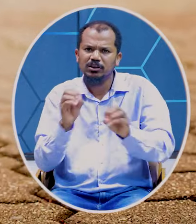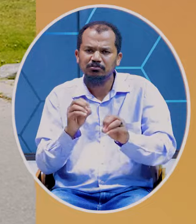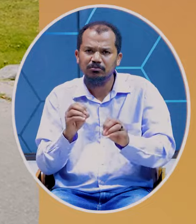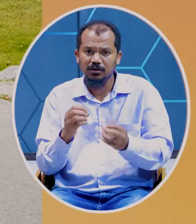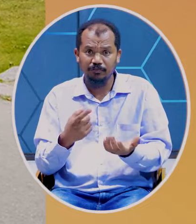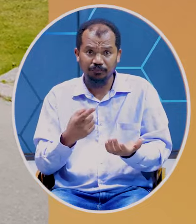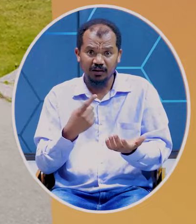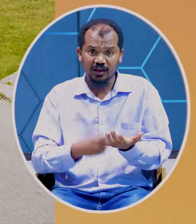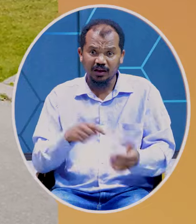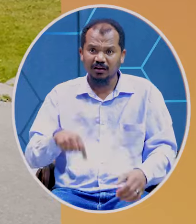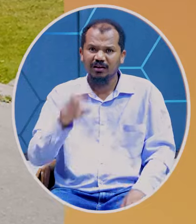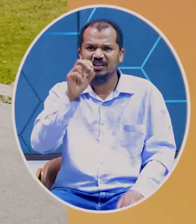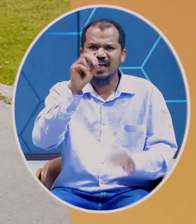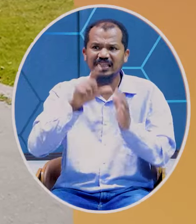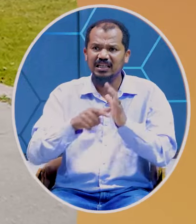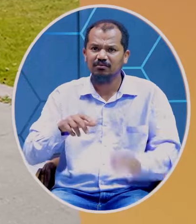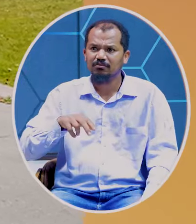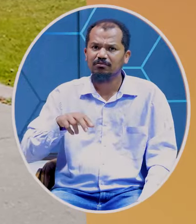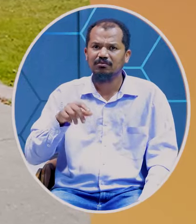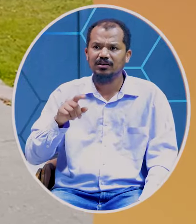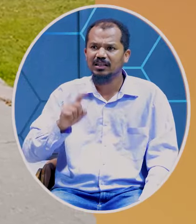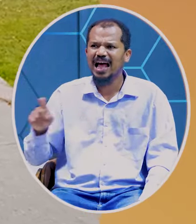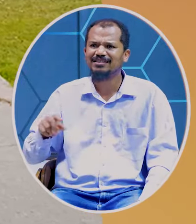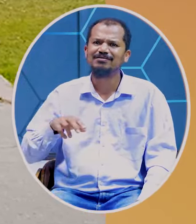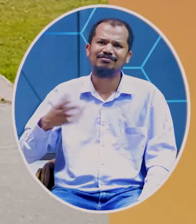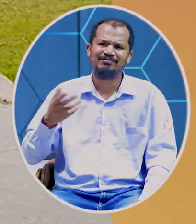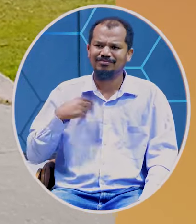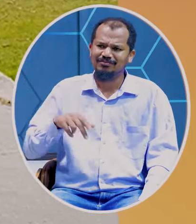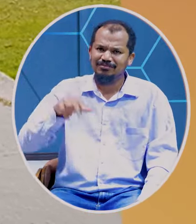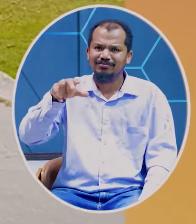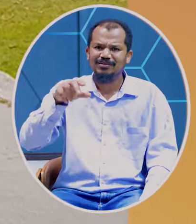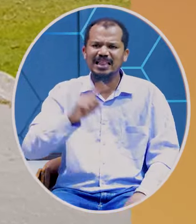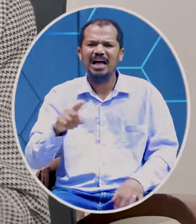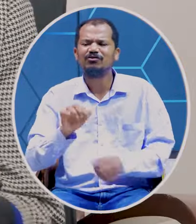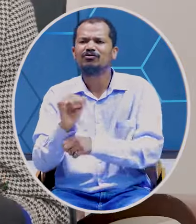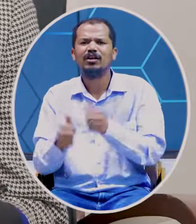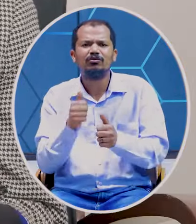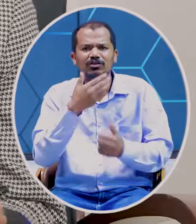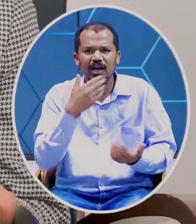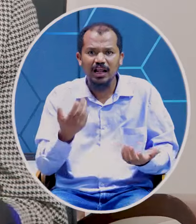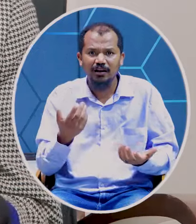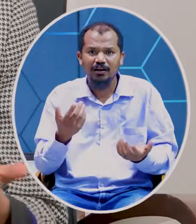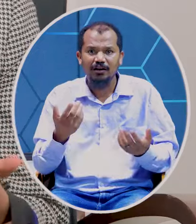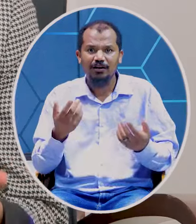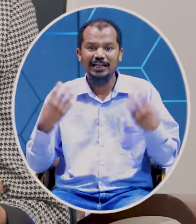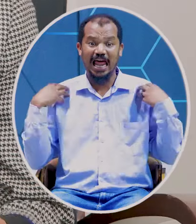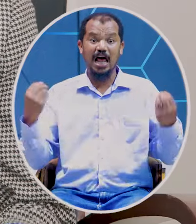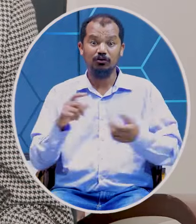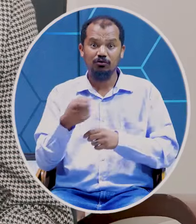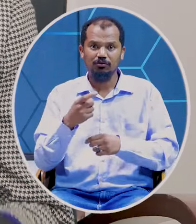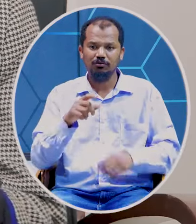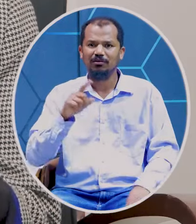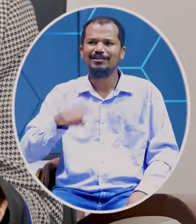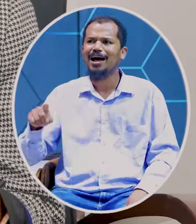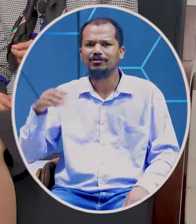ለምሳሌ ከዚህ 30 ደቂቃ መንገድ ታክሲ ይዞ መሄድና በእግር መሄድ የቱን ይመርጣለን ሁላችንም በደናው ቀን ማለት